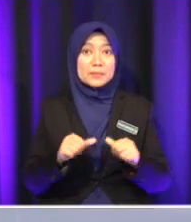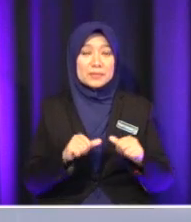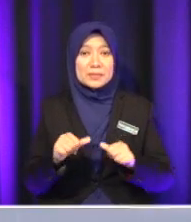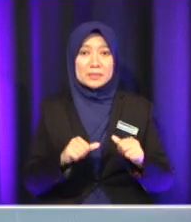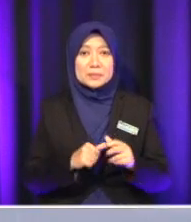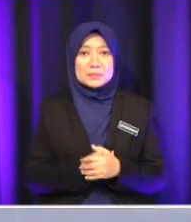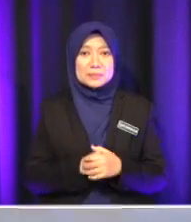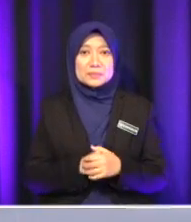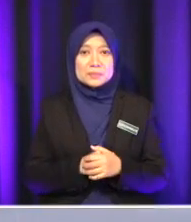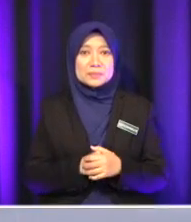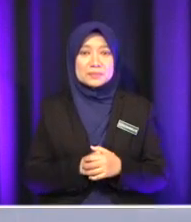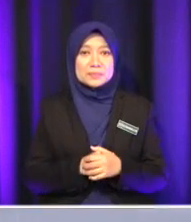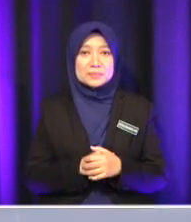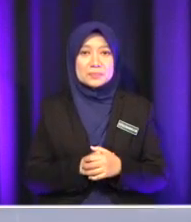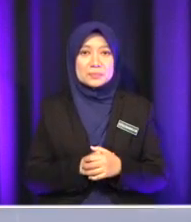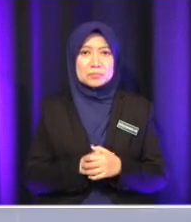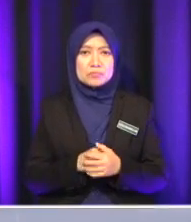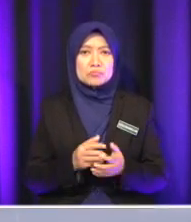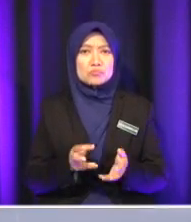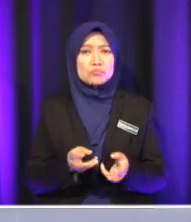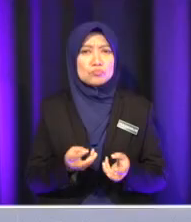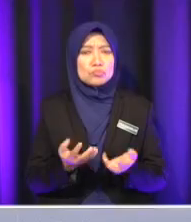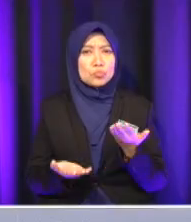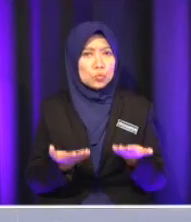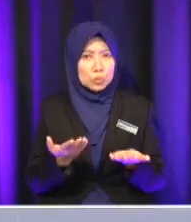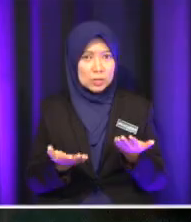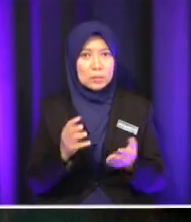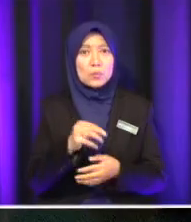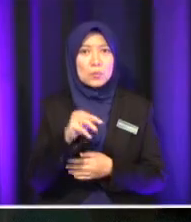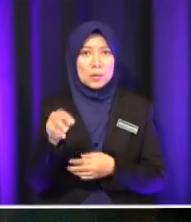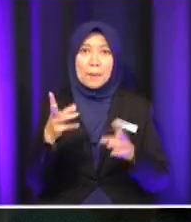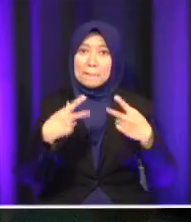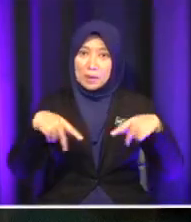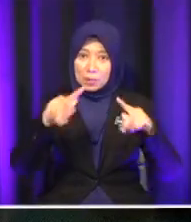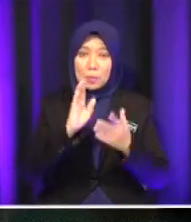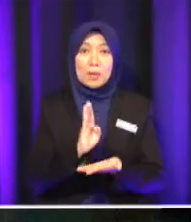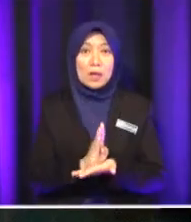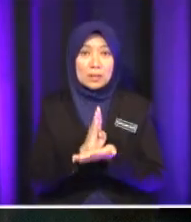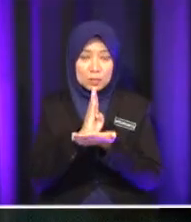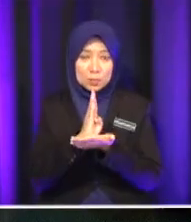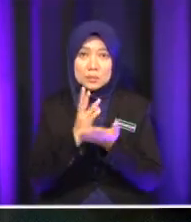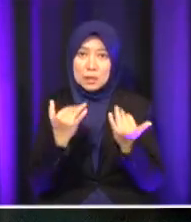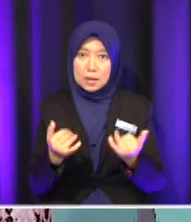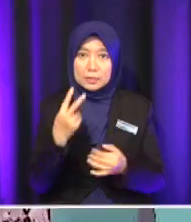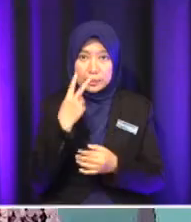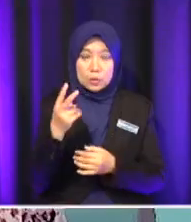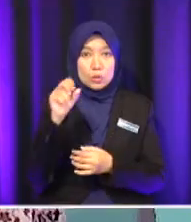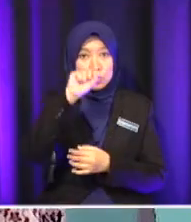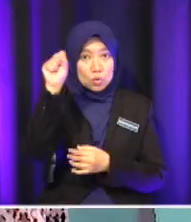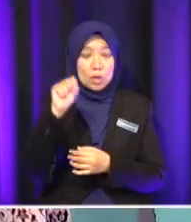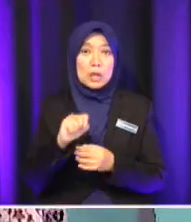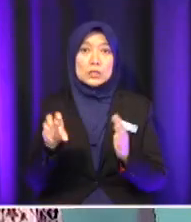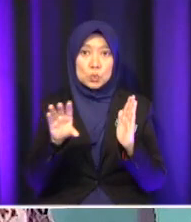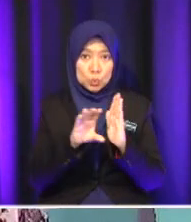saya boleh minta bantuan murid-muri di rumah juga oke kita lihat kepada beberapa soal dan contoh